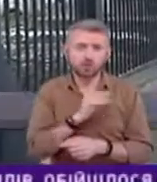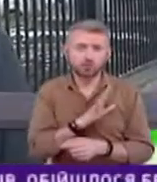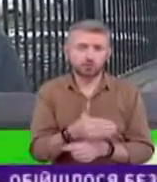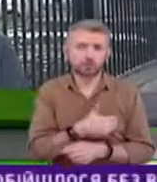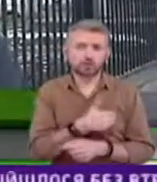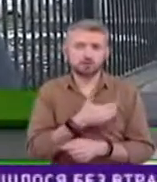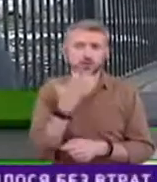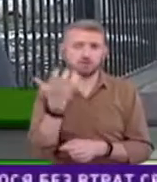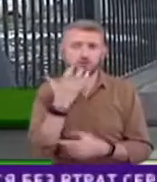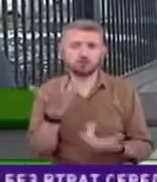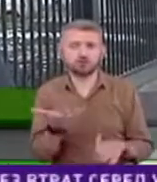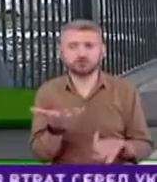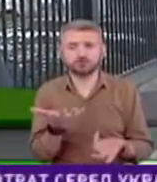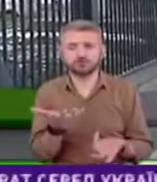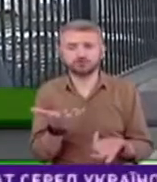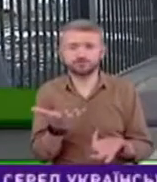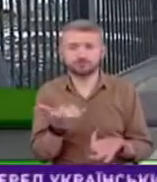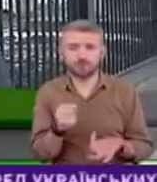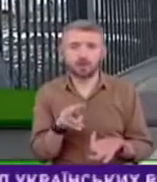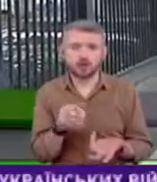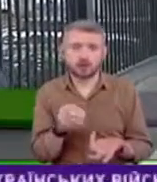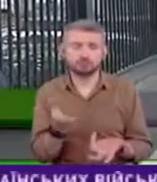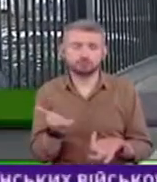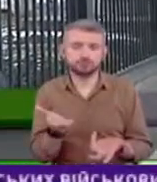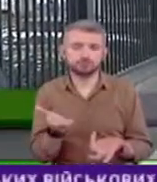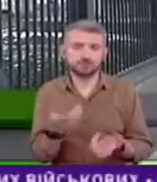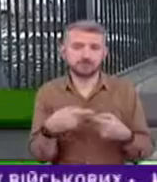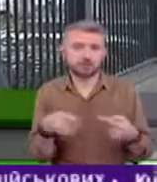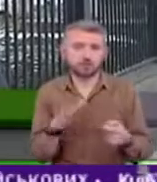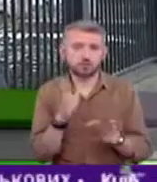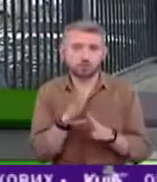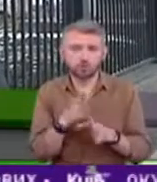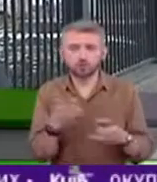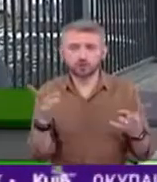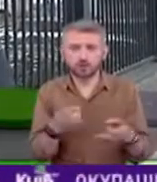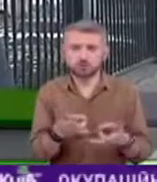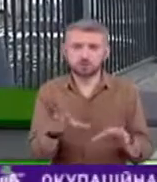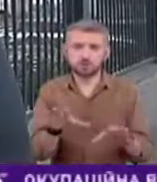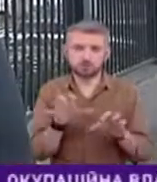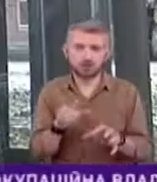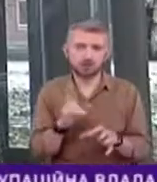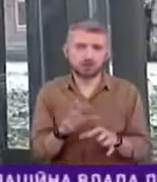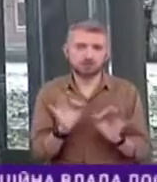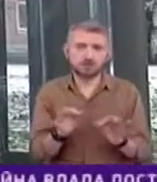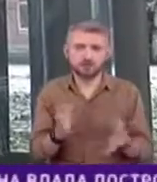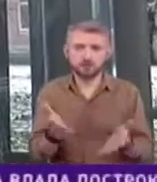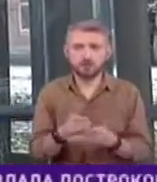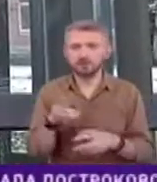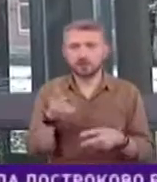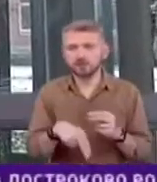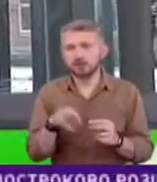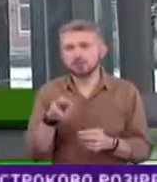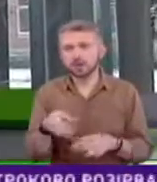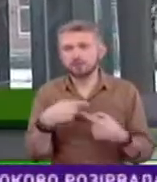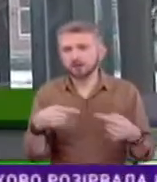хотілося б тепліше, але всяку погоду треба сприймати як даність. В кінці марта всяке